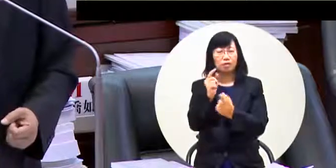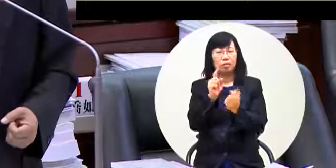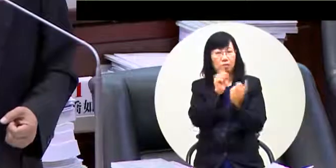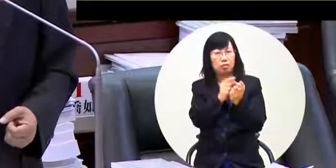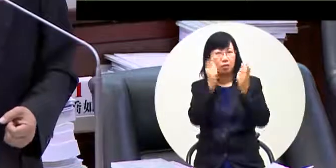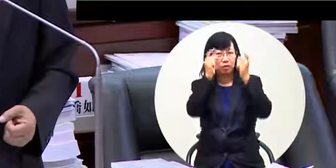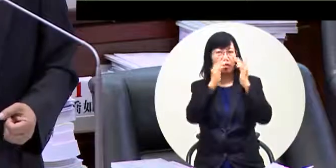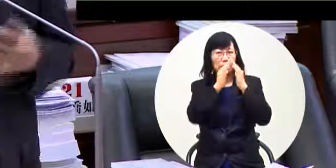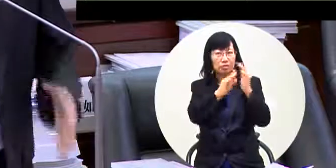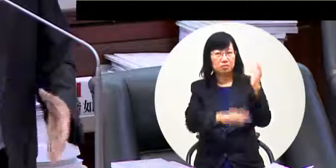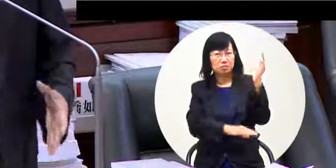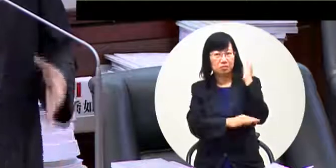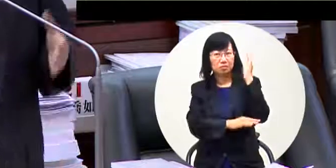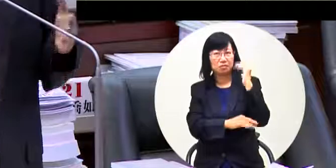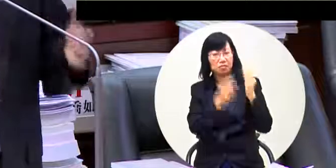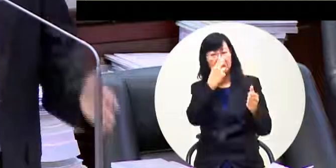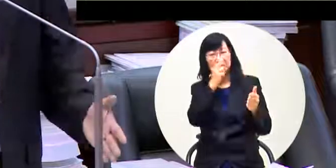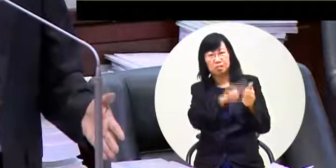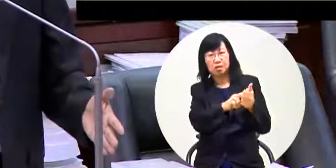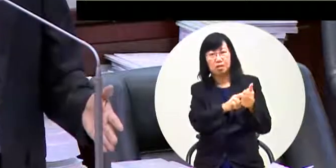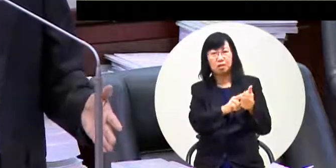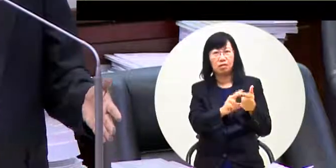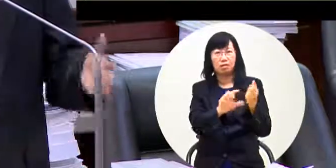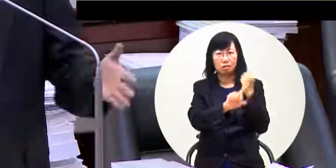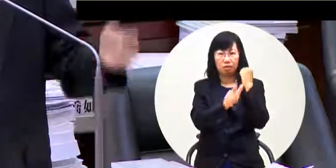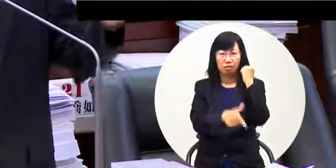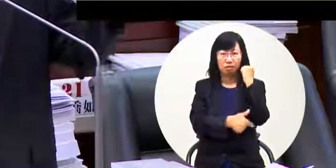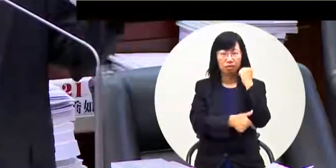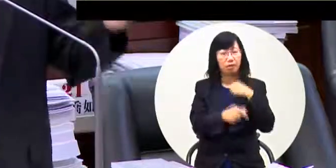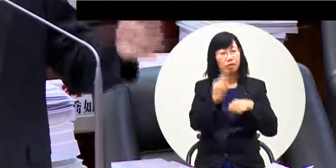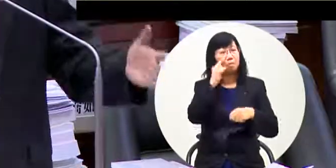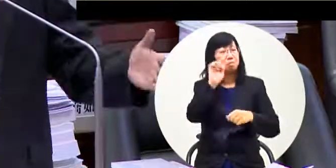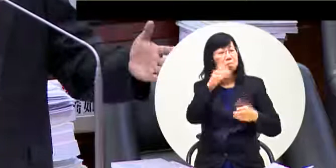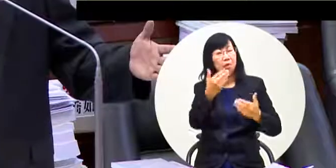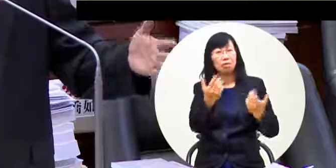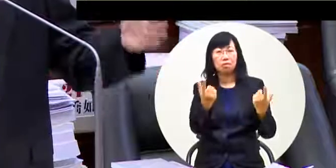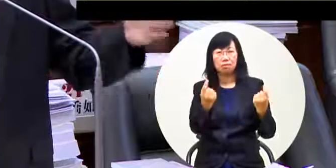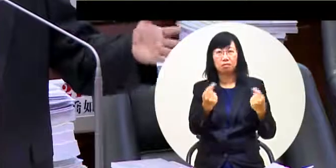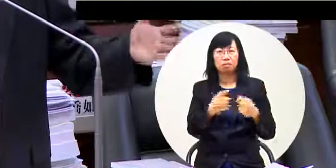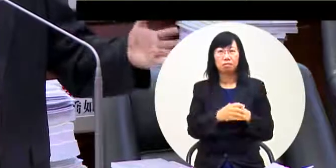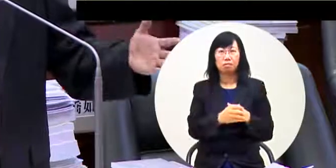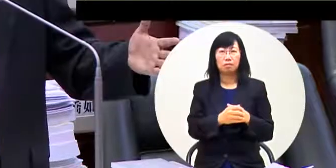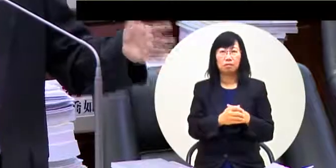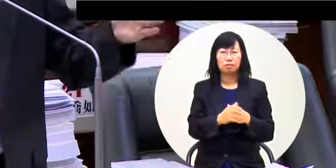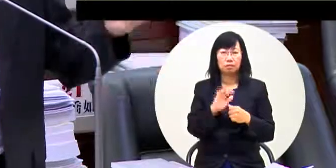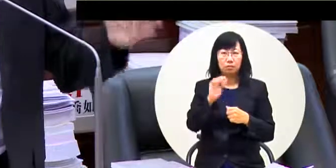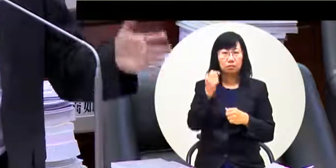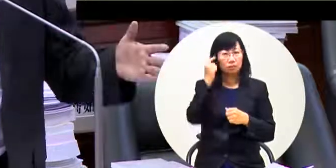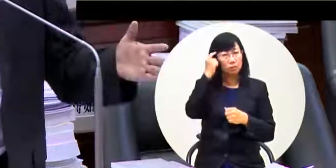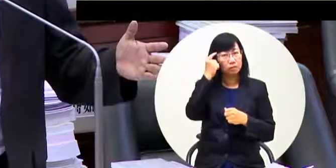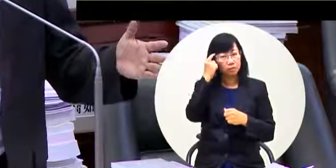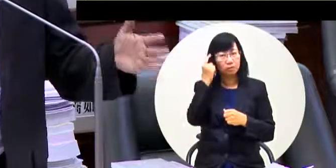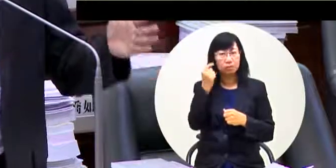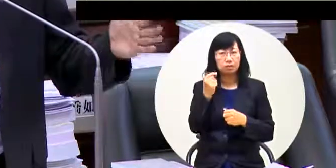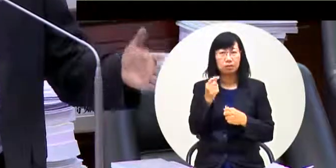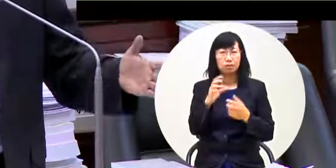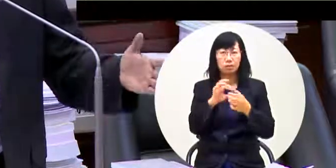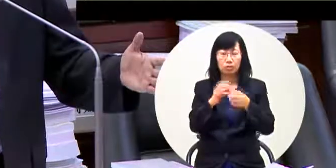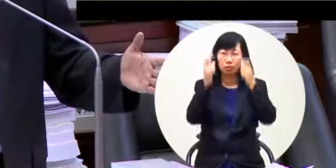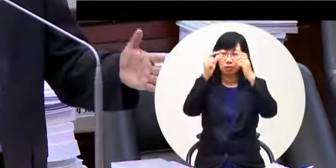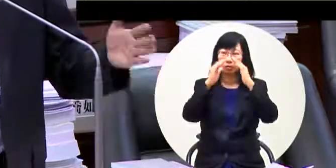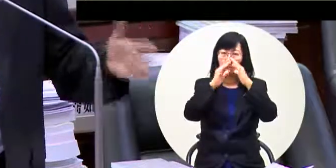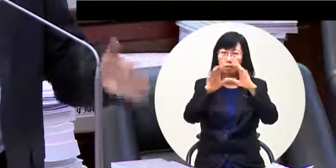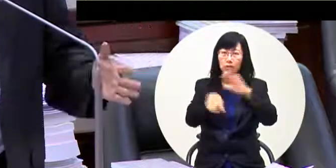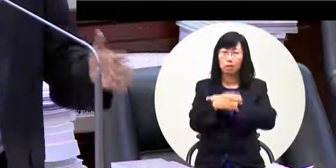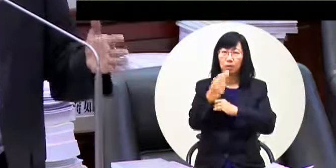规。但是我们回头想，如果高雄我们空气污染如此的严重，我们到